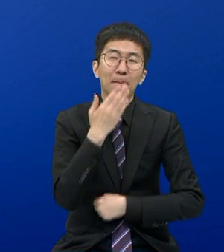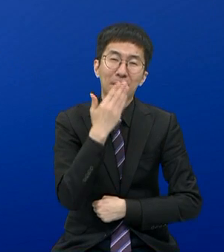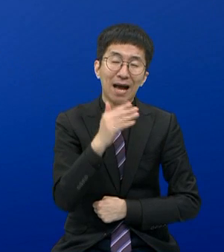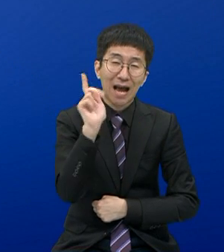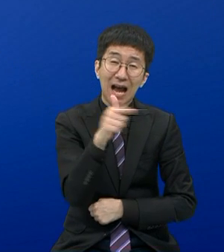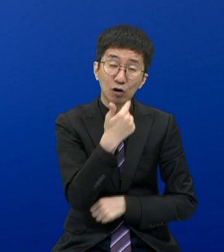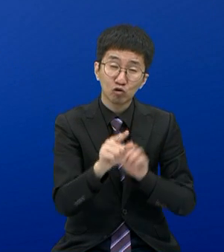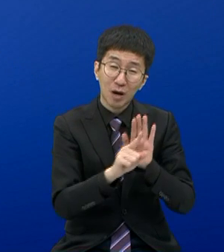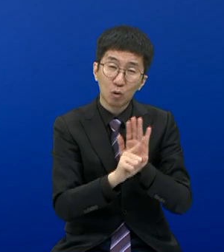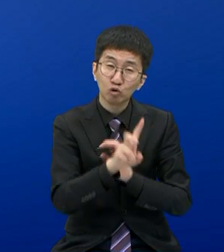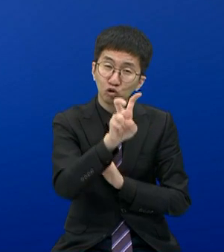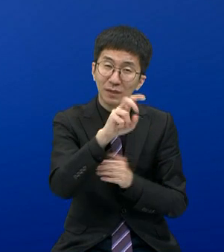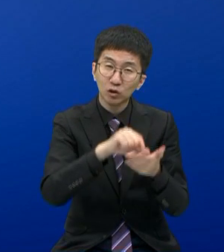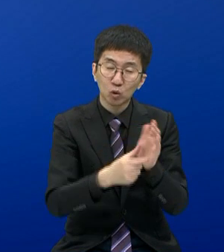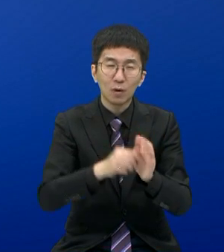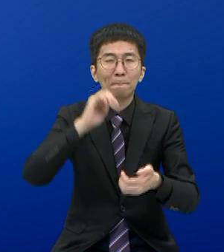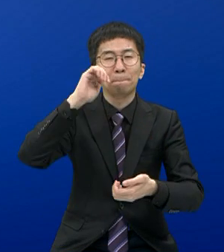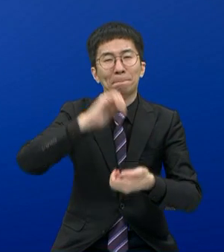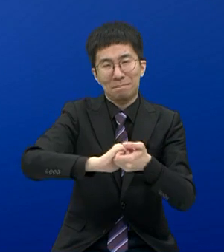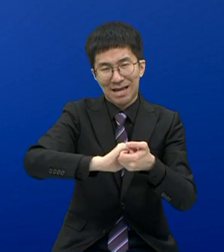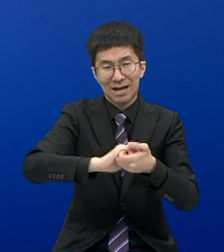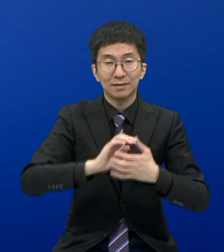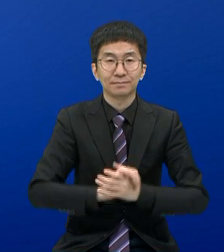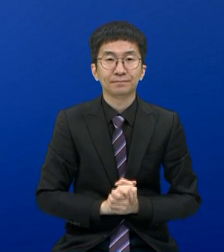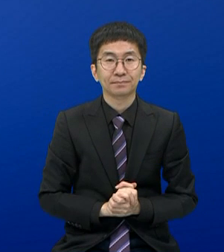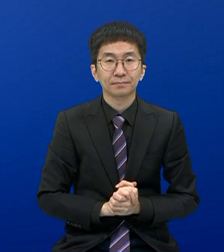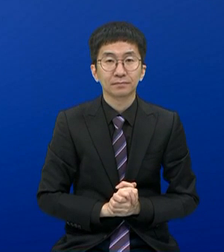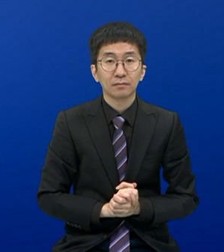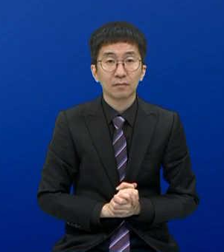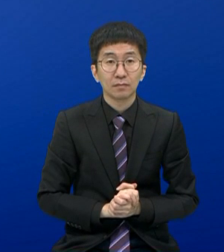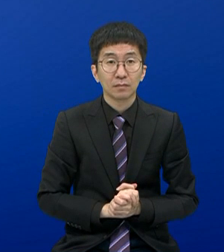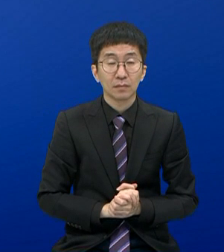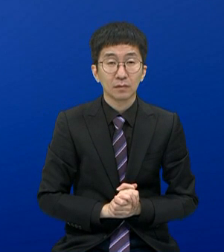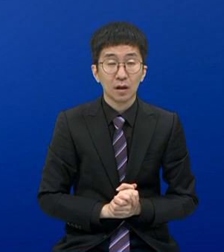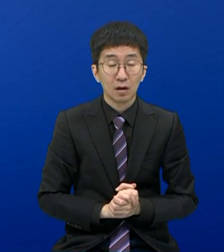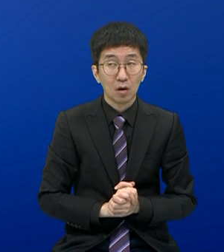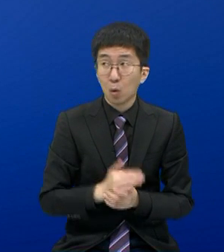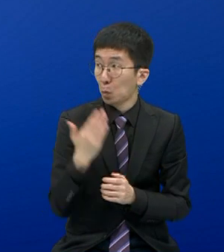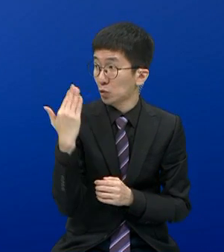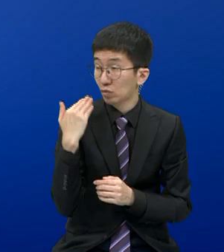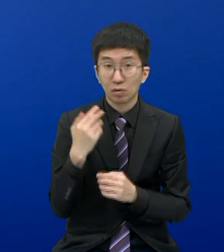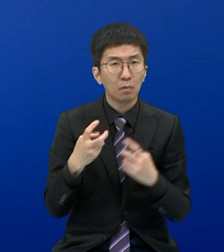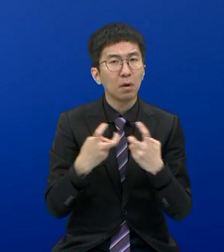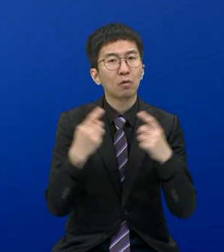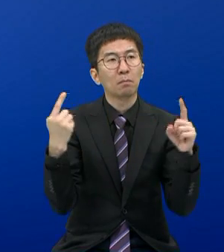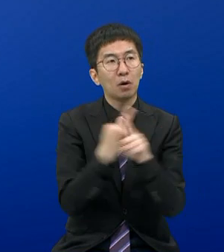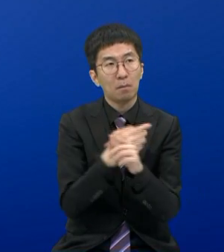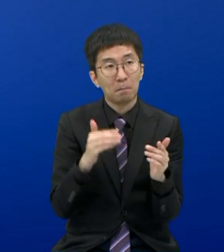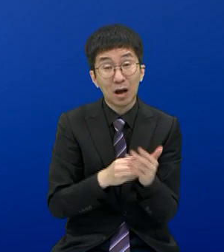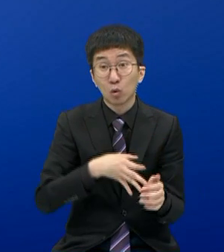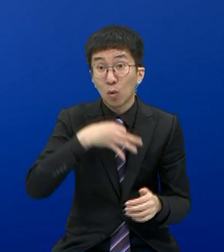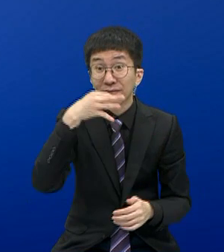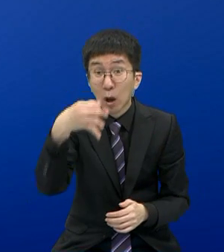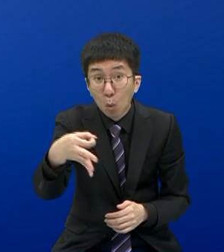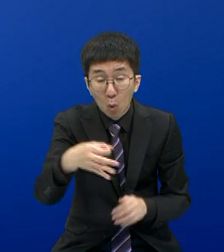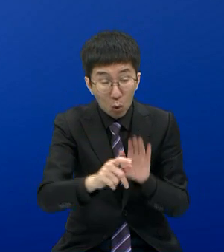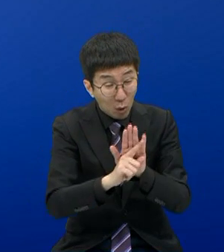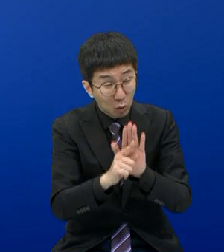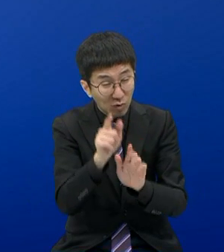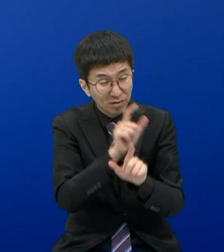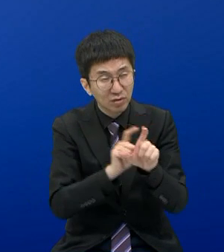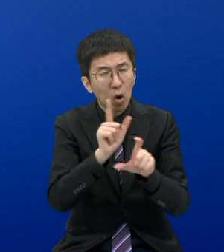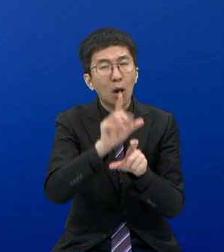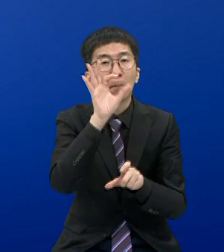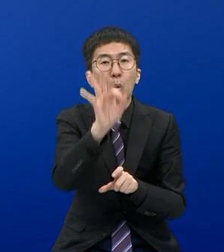광고를 20개까지 만 볼 수 있도록 제안했는데 최근 이 방식을 바꿨습니다 돈을 내고 광고를 더 볼 수 있는